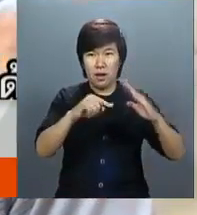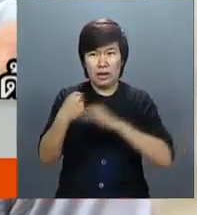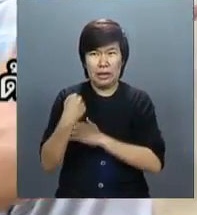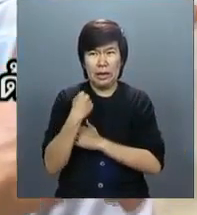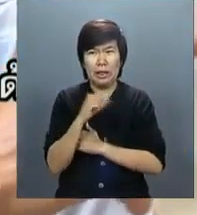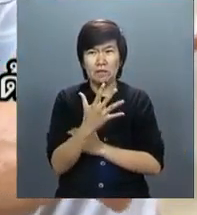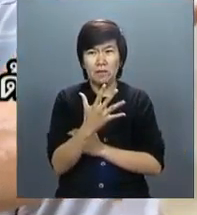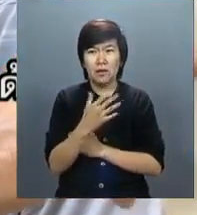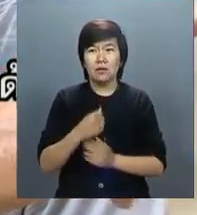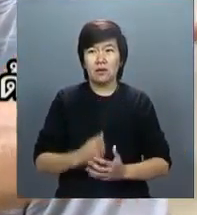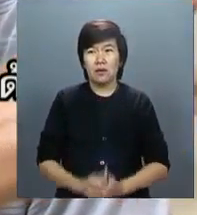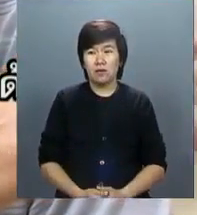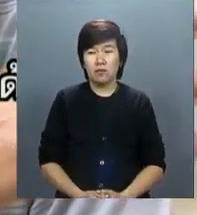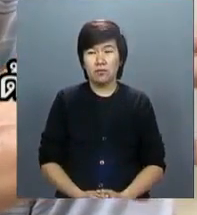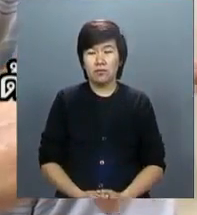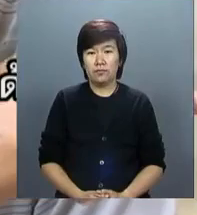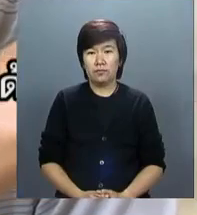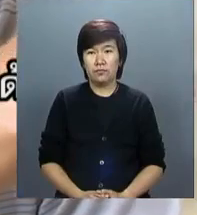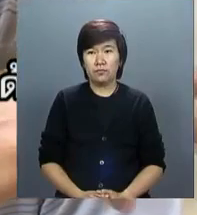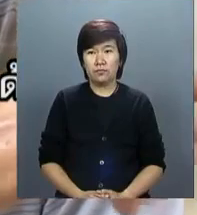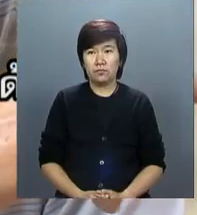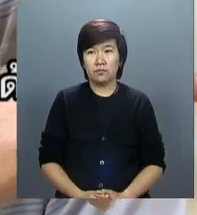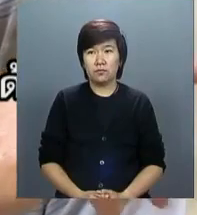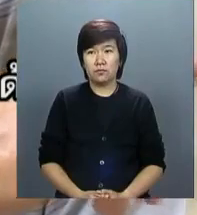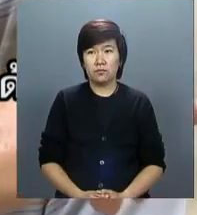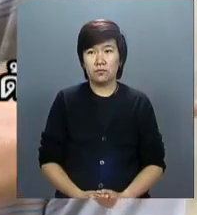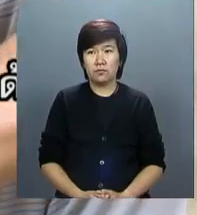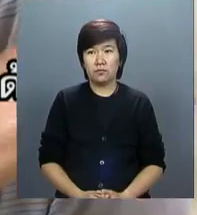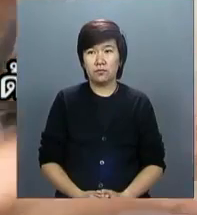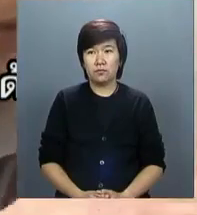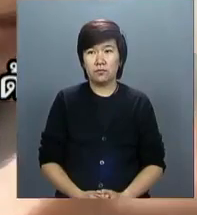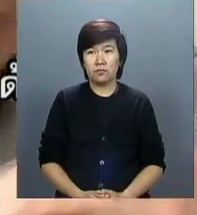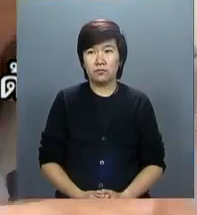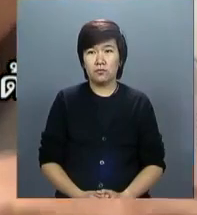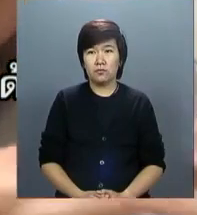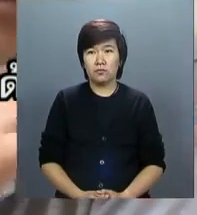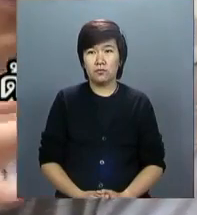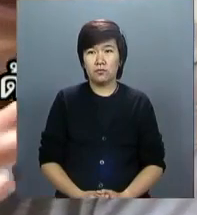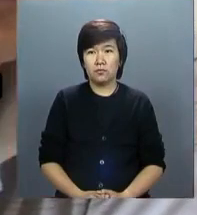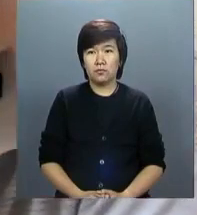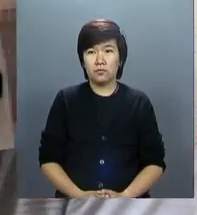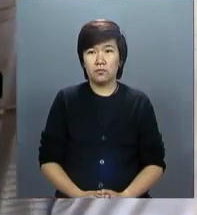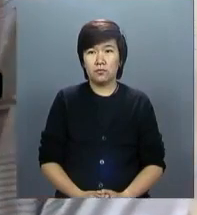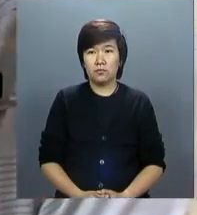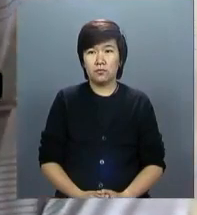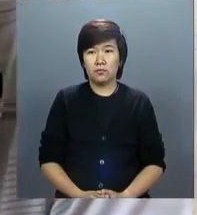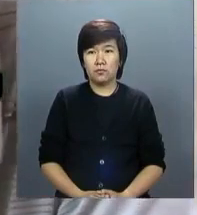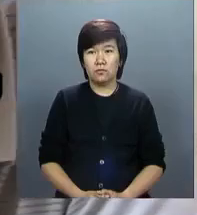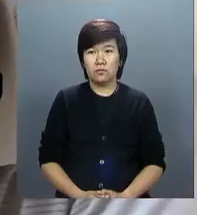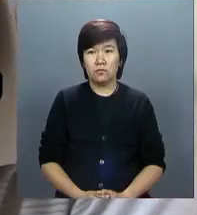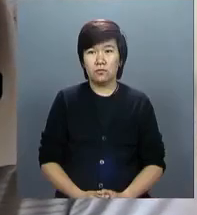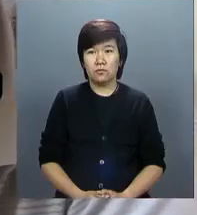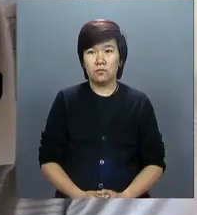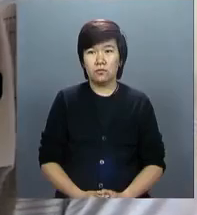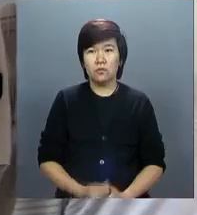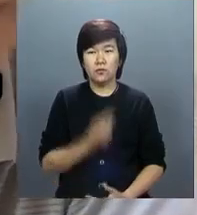เกิดเมื่อคืนตอนเขารับอยู่เขาก็เสียเขาก็เจ็บเขาก็เสียจะตายก็ได้หมดครับเวลาตอนเนี้ยตีเวลาหมดสักประมาณตีหนึ่งตีส